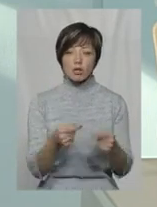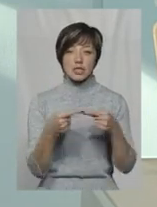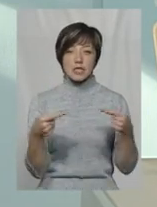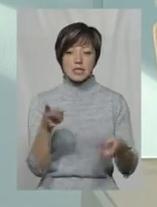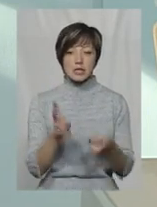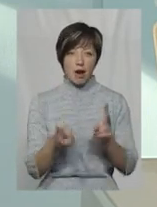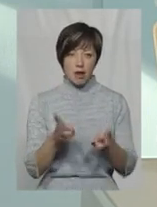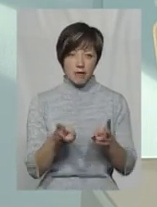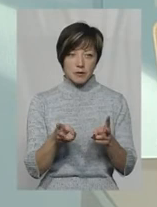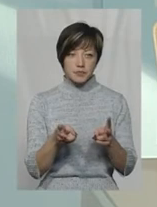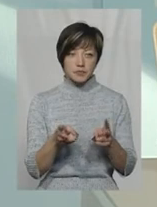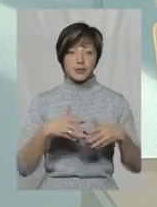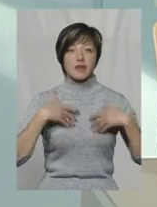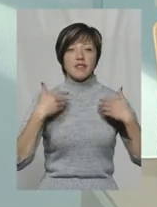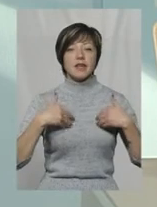страви,